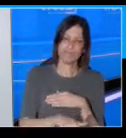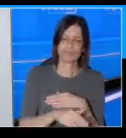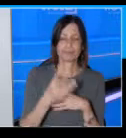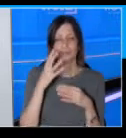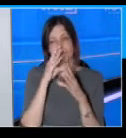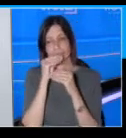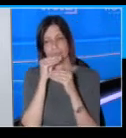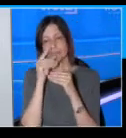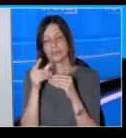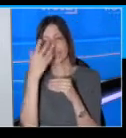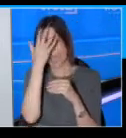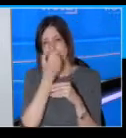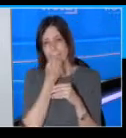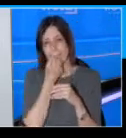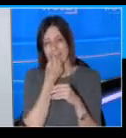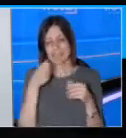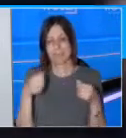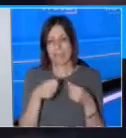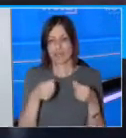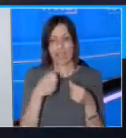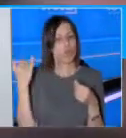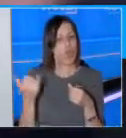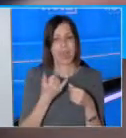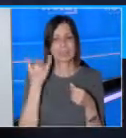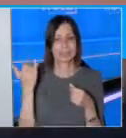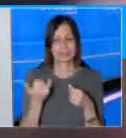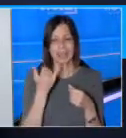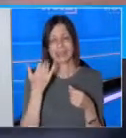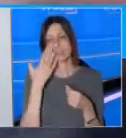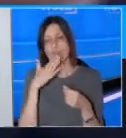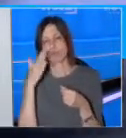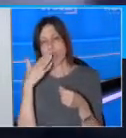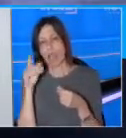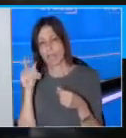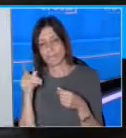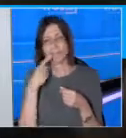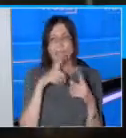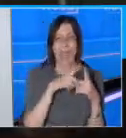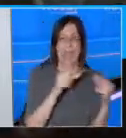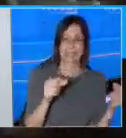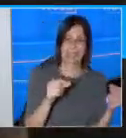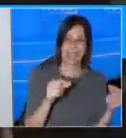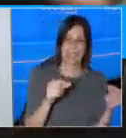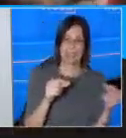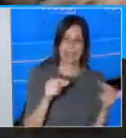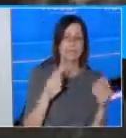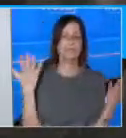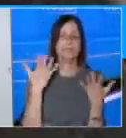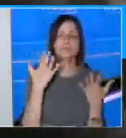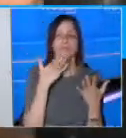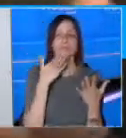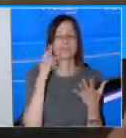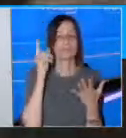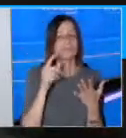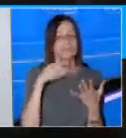כך שחמאס מקשר כל הזמן את ירושלים ואת עזה. איפה ישראל צריכה